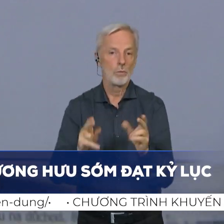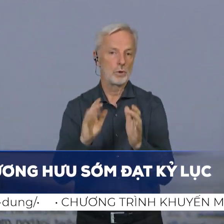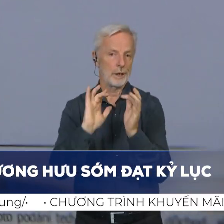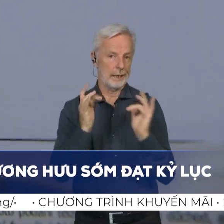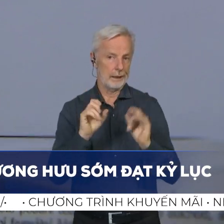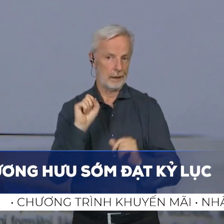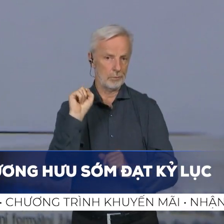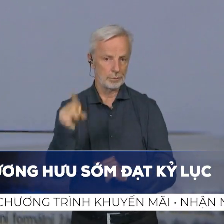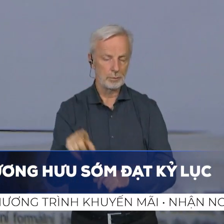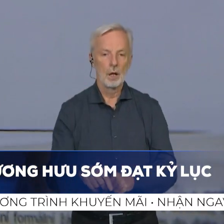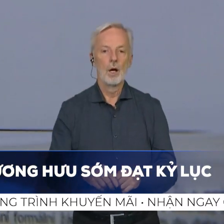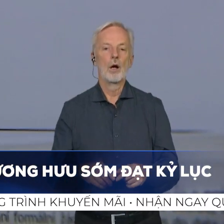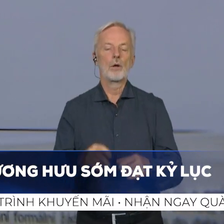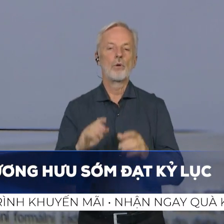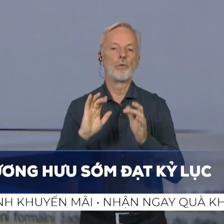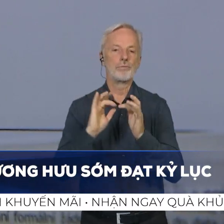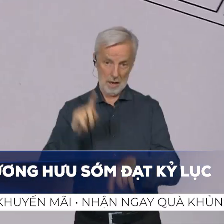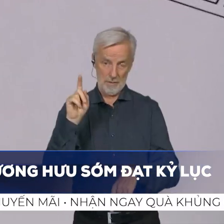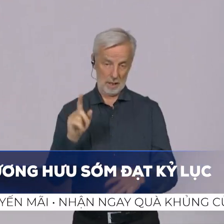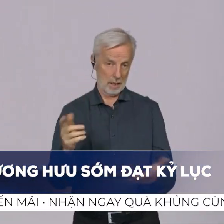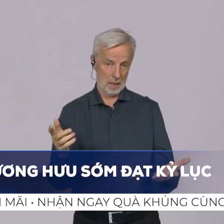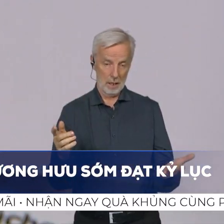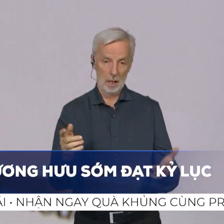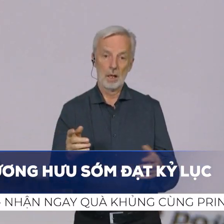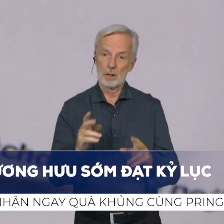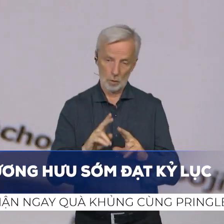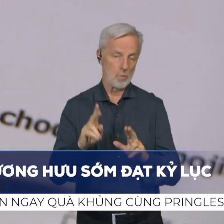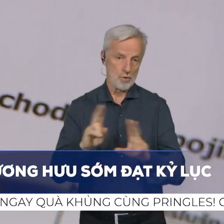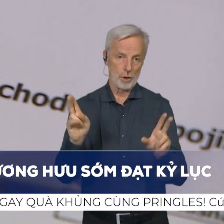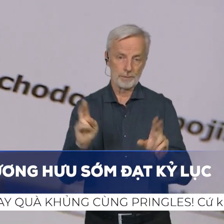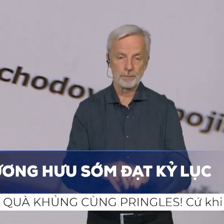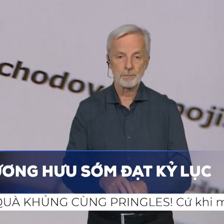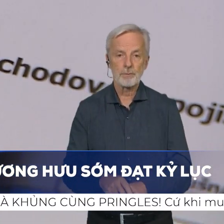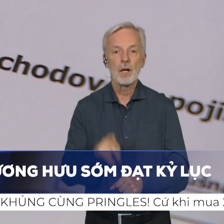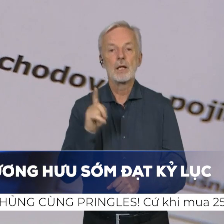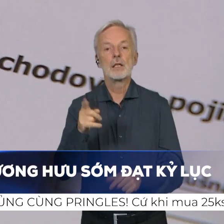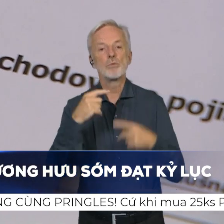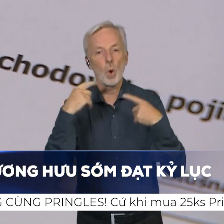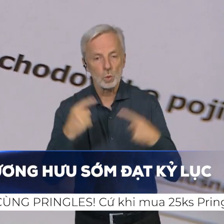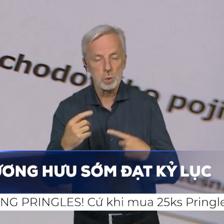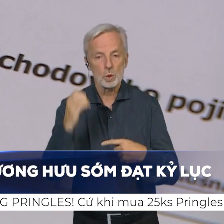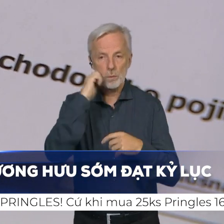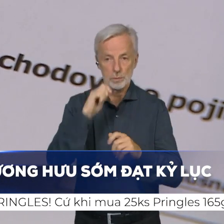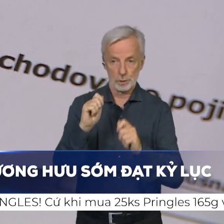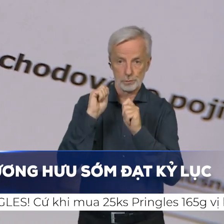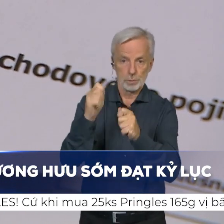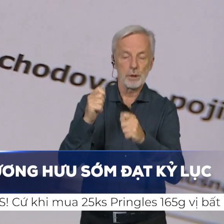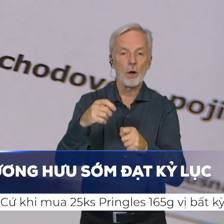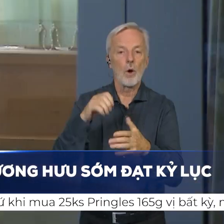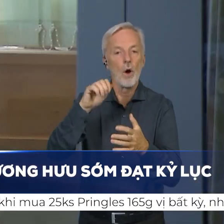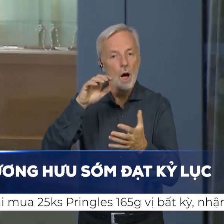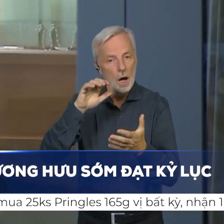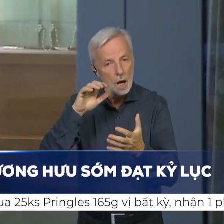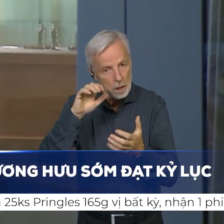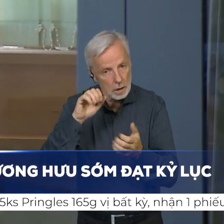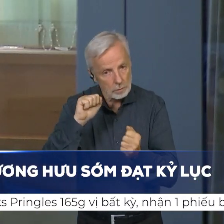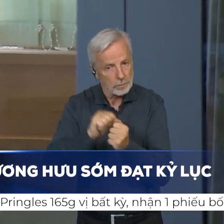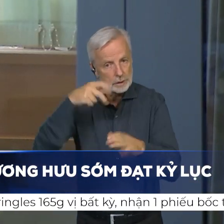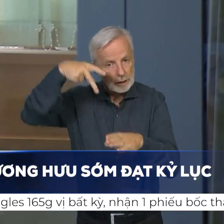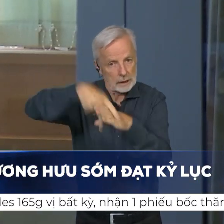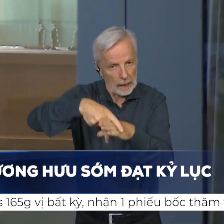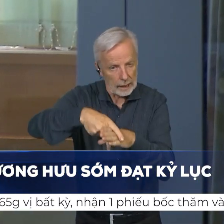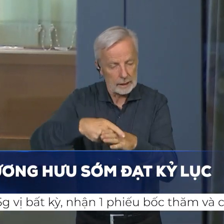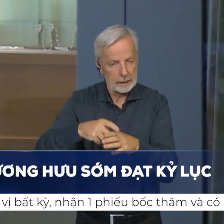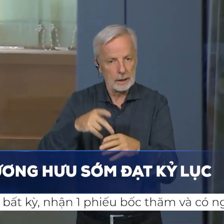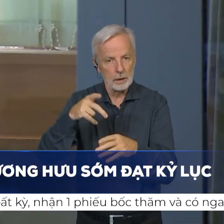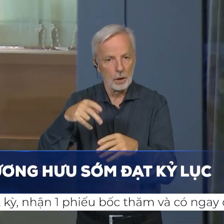như khi đăng ký vào tháng 12 năm ngoái đến hết tháng 9 năm nay Những người sắp về hưu vẫn có thể nộp đơn xin hưởng lương hưu sớm theo điều kiện cũ theo